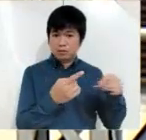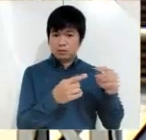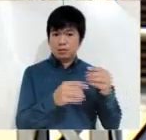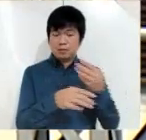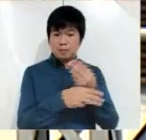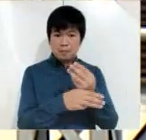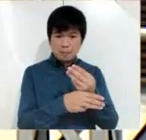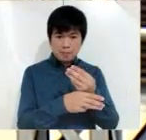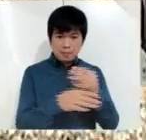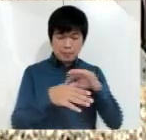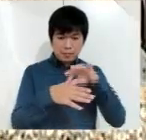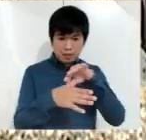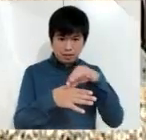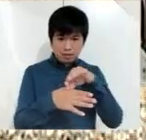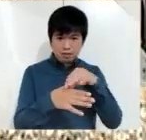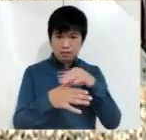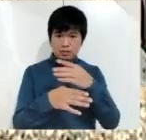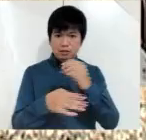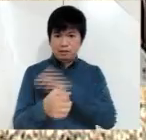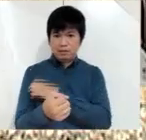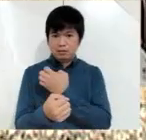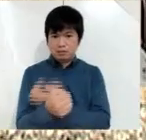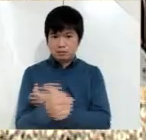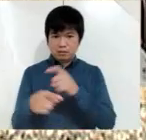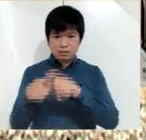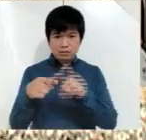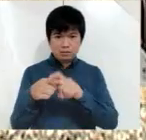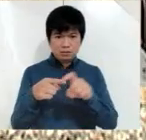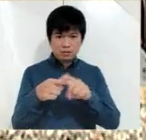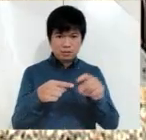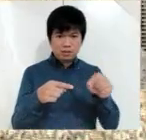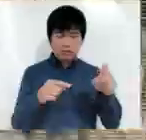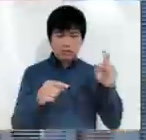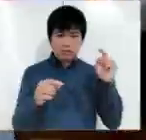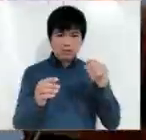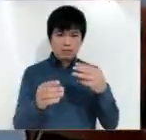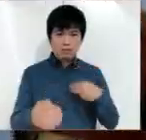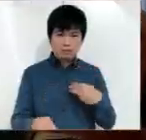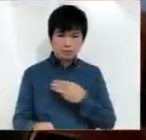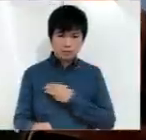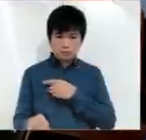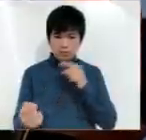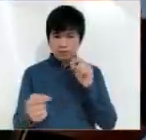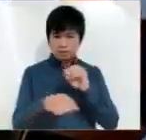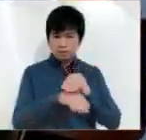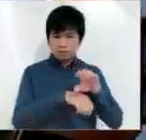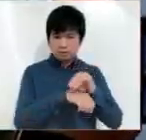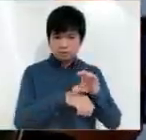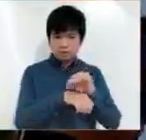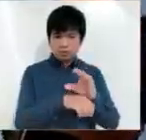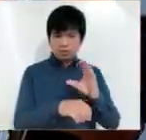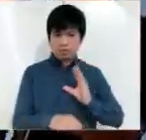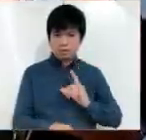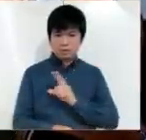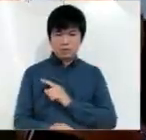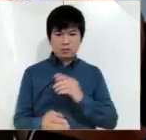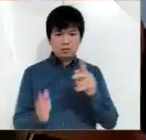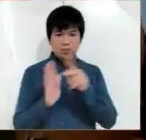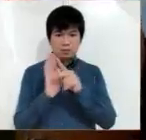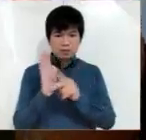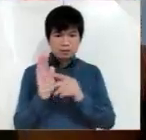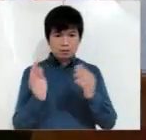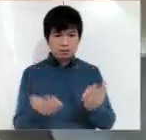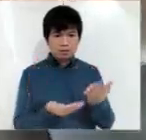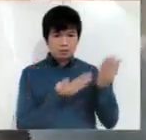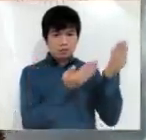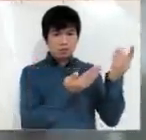sa energy sector. Miyembro rin si Laurel ng Private Sector Advisory Council na nagbibigay ng policy recommendations kay Pangulong Marcos